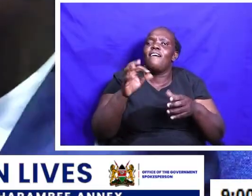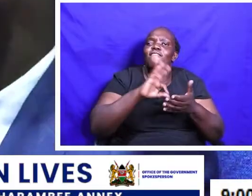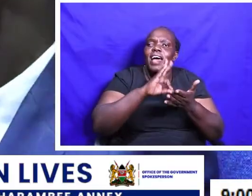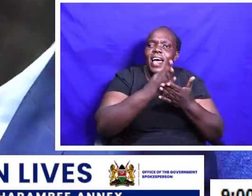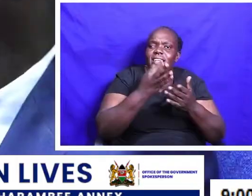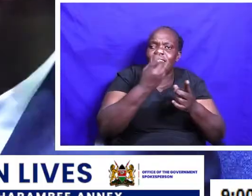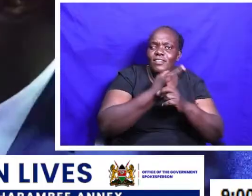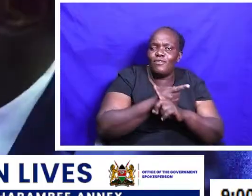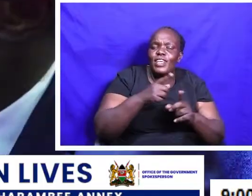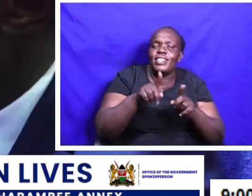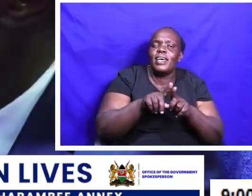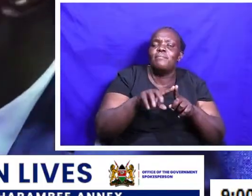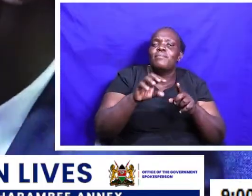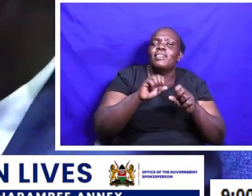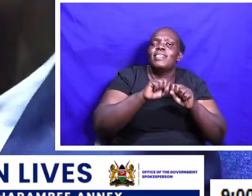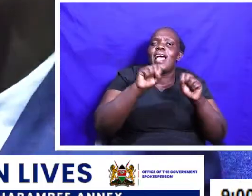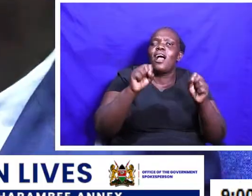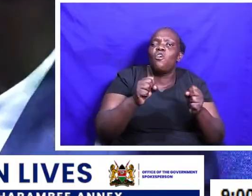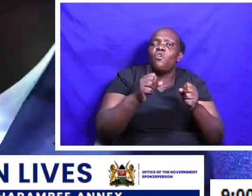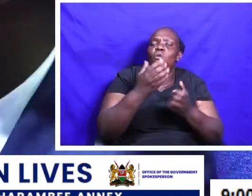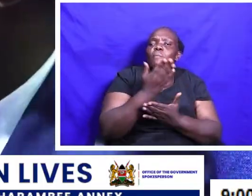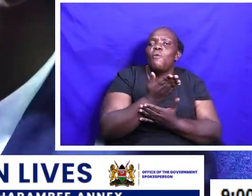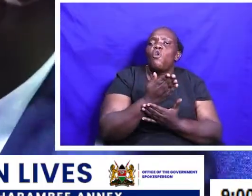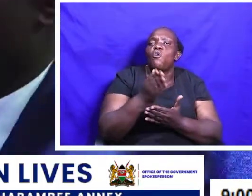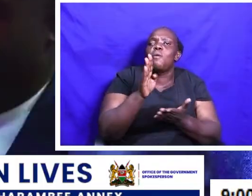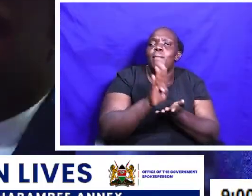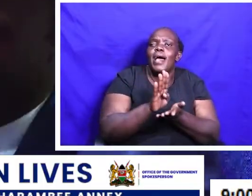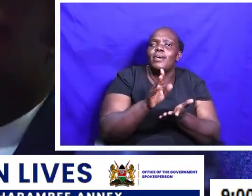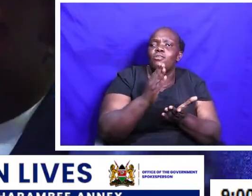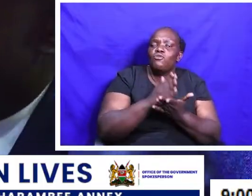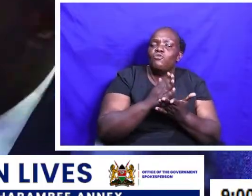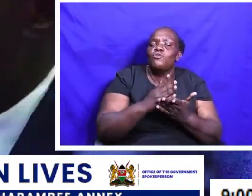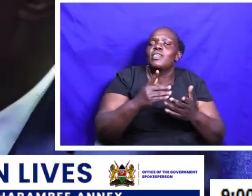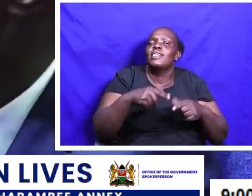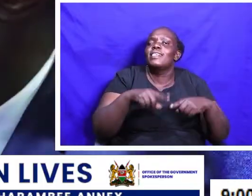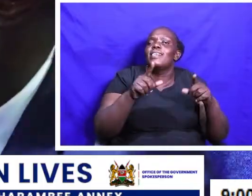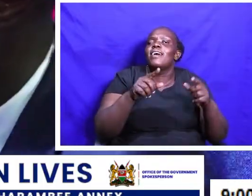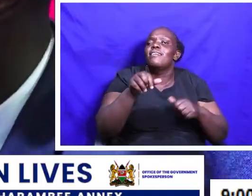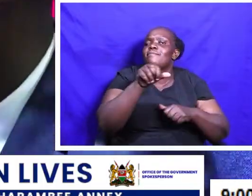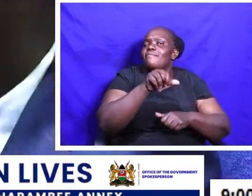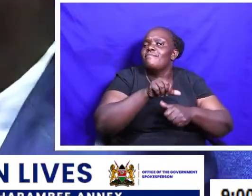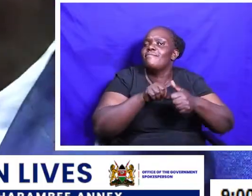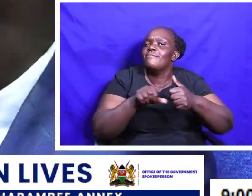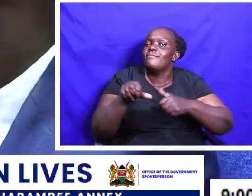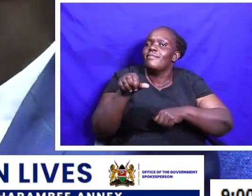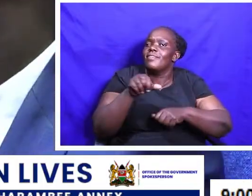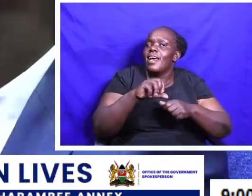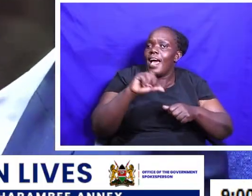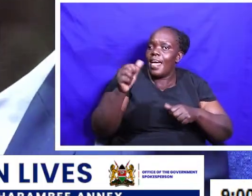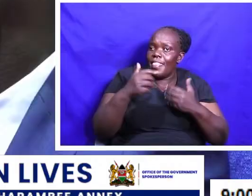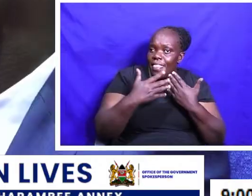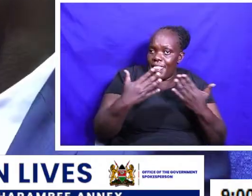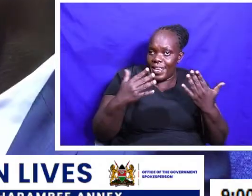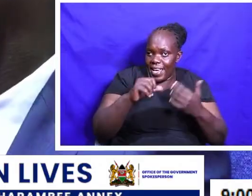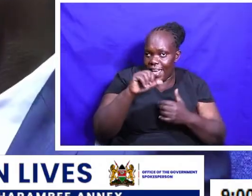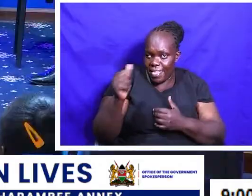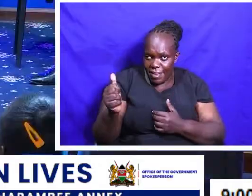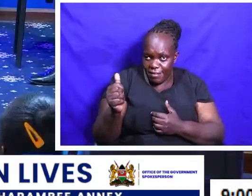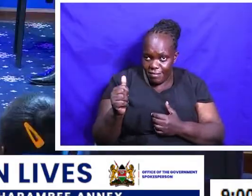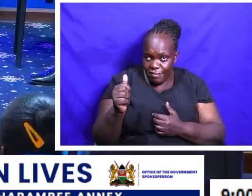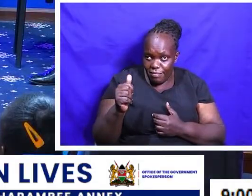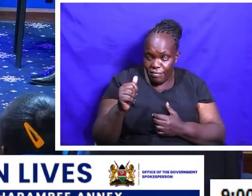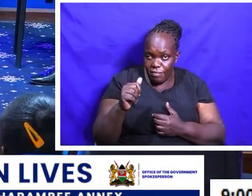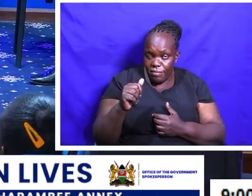Badala ya kwenda kukopa kwa sako nje, kwa kukopa kwa bank, wanachukua wenyewe inazunguka kuwasaidia. Kitu ingine pia